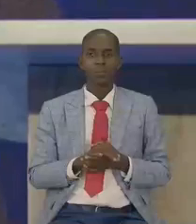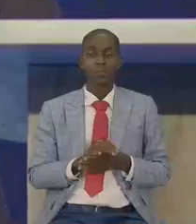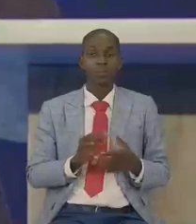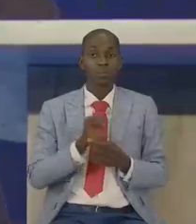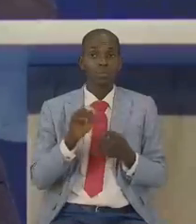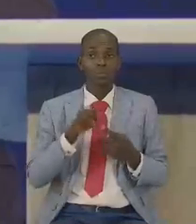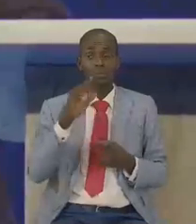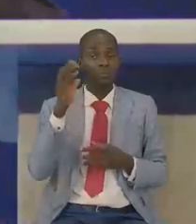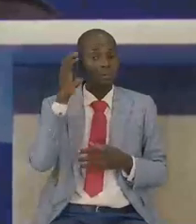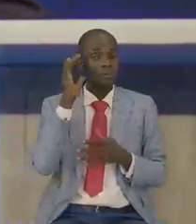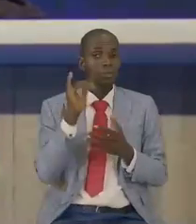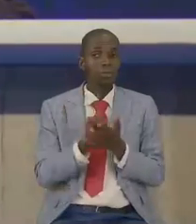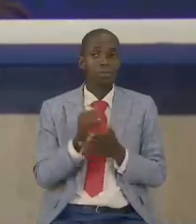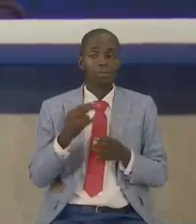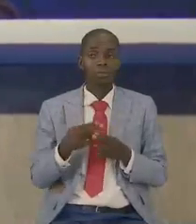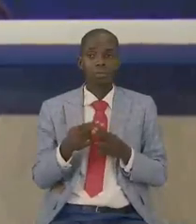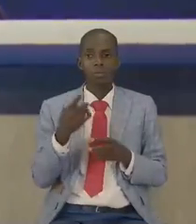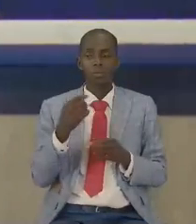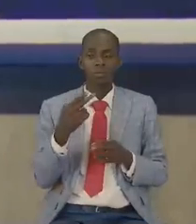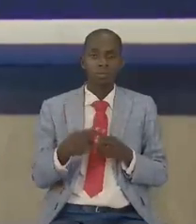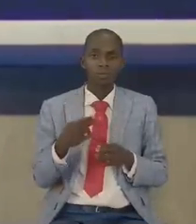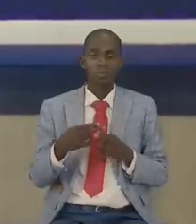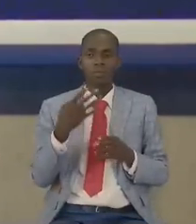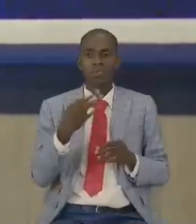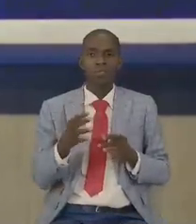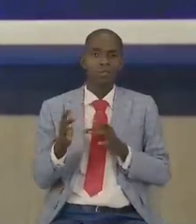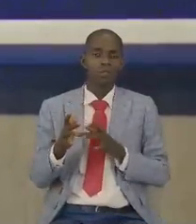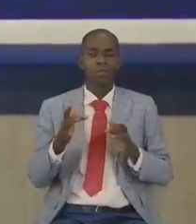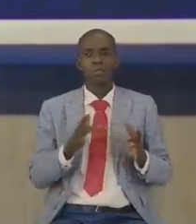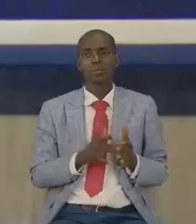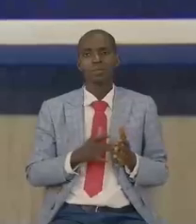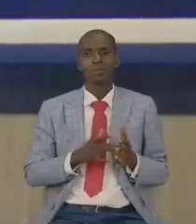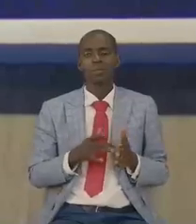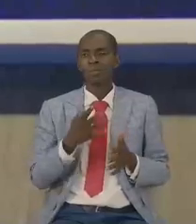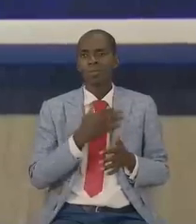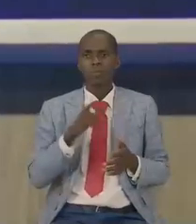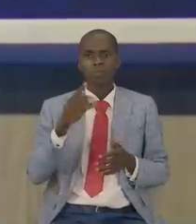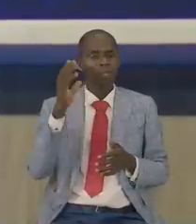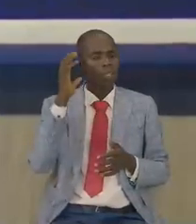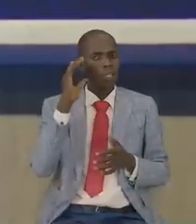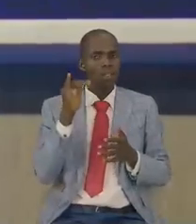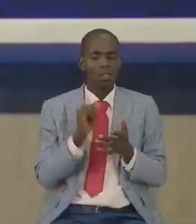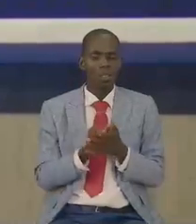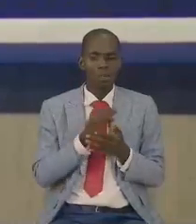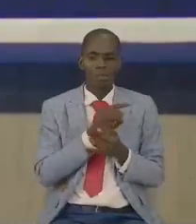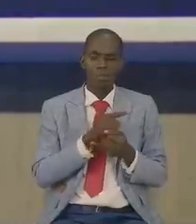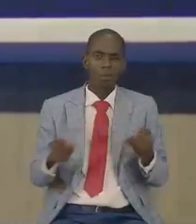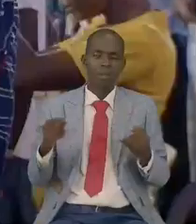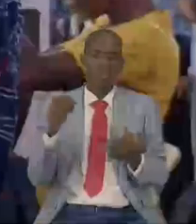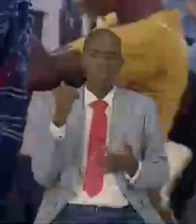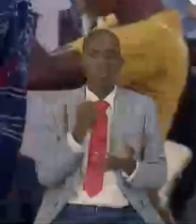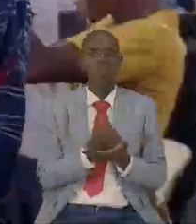Quand vous entendez ce nom, le nom de Jésus, et vous entendez le dernier